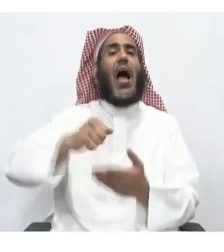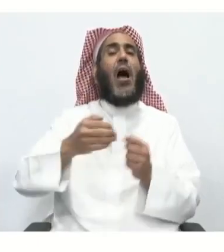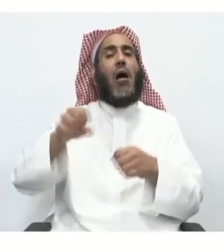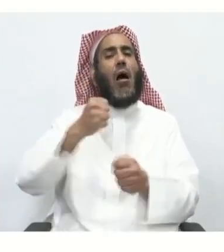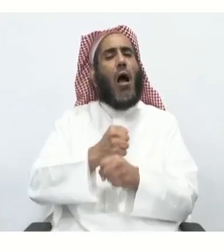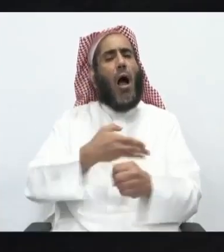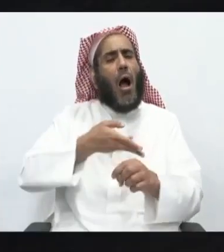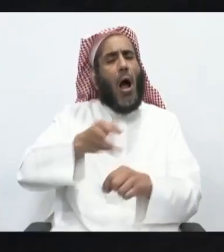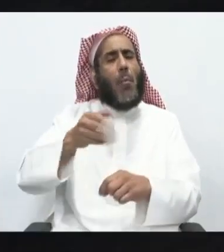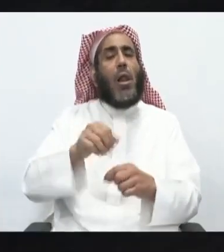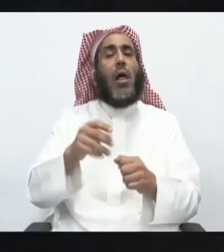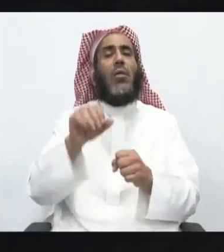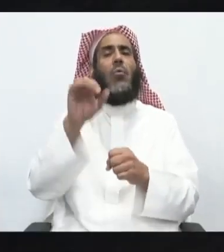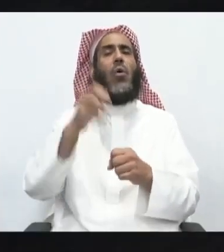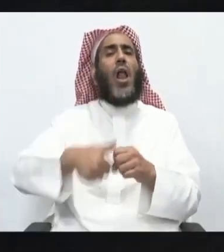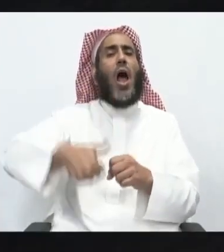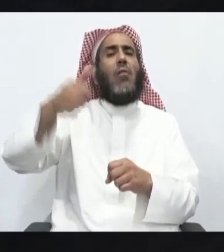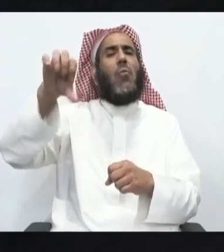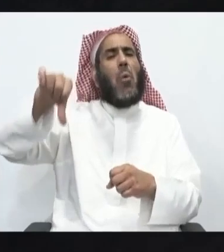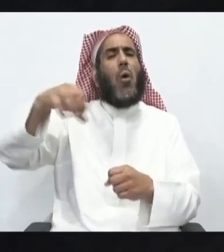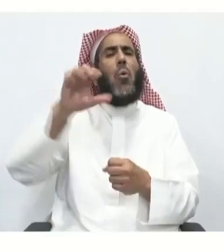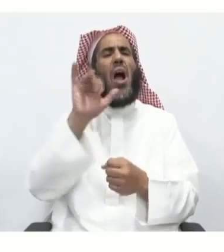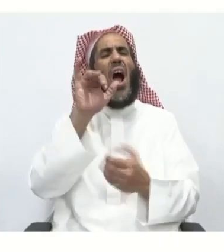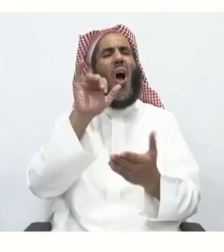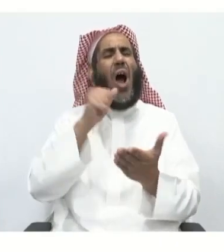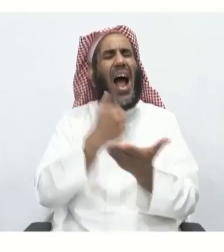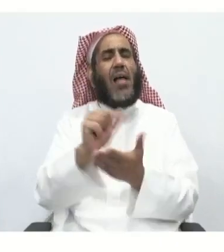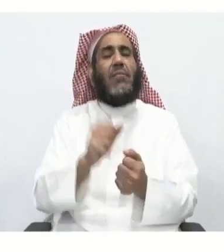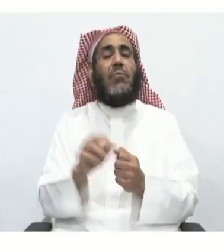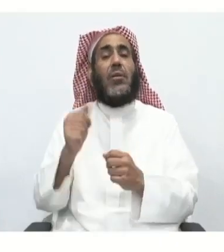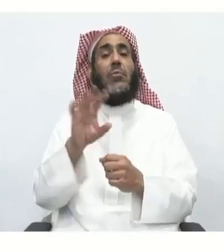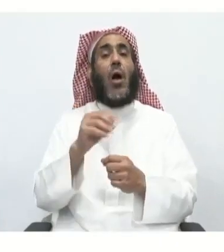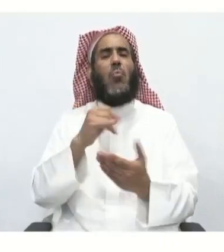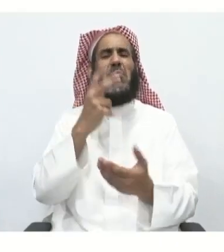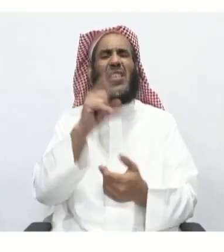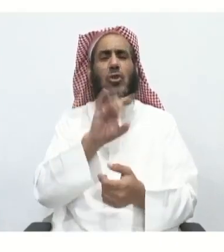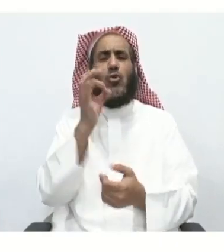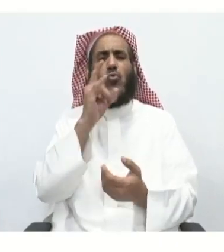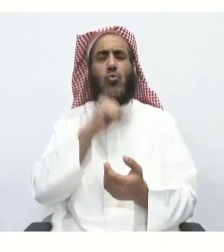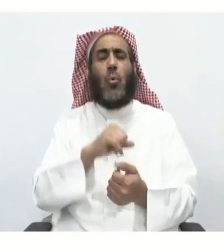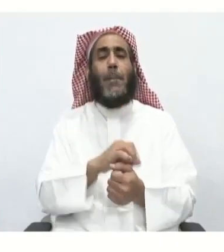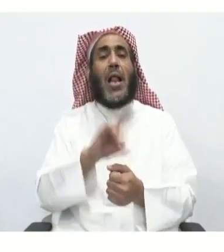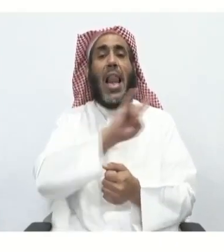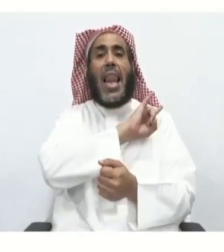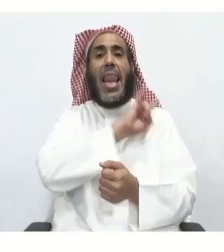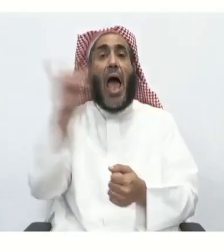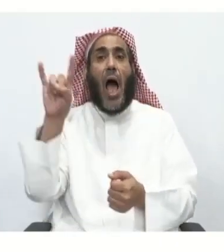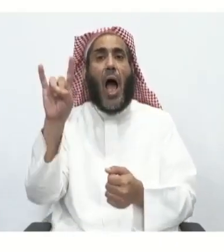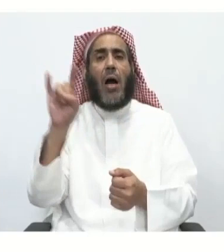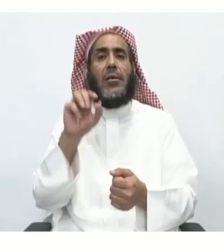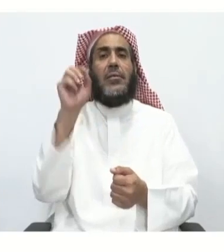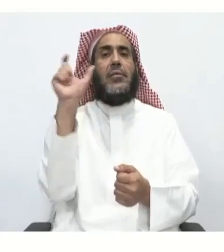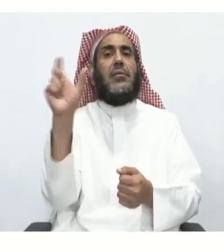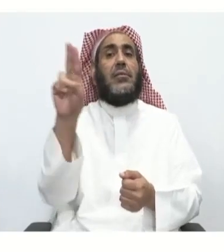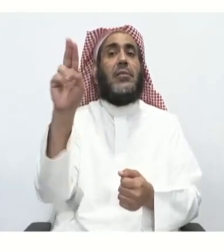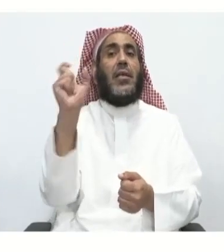يعني حروف العله الثلاثه كذلك اذا كان مضارعا مجزوما مثل لا تنسى اصلها لا تنسى حذف الالف هنا لا